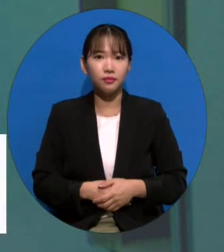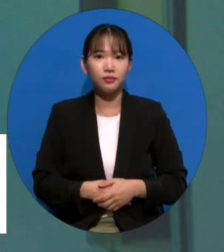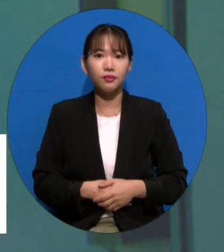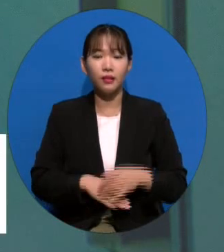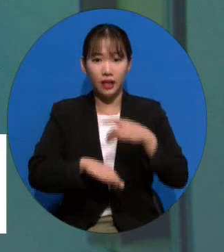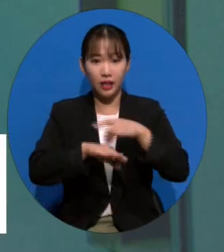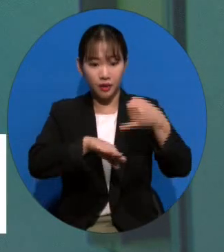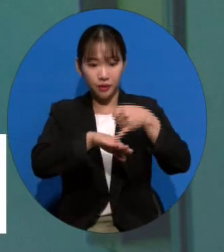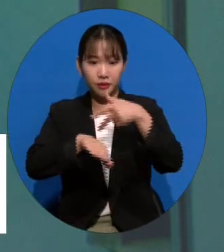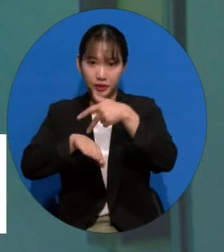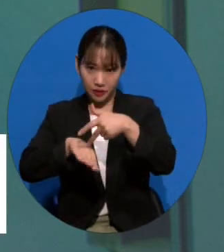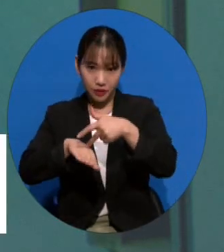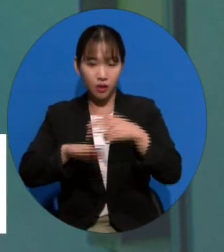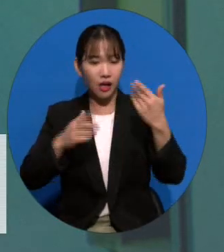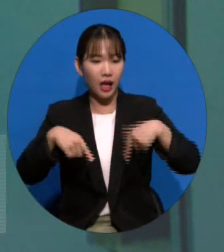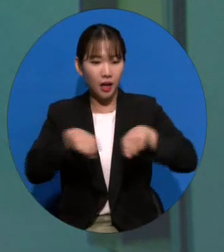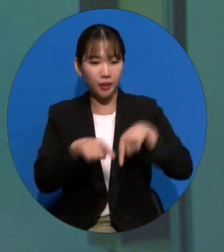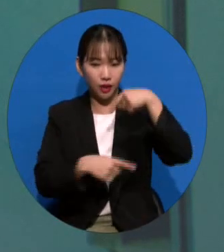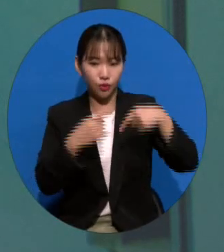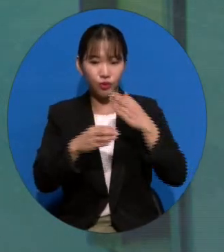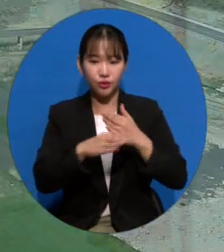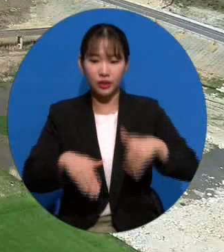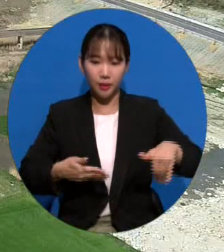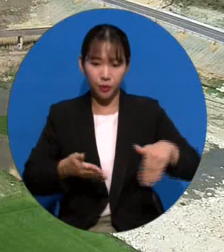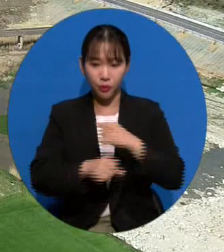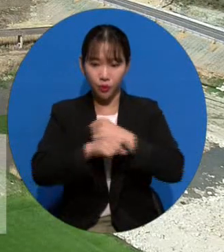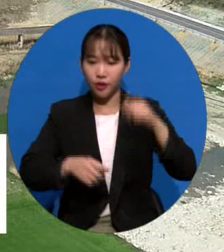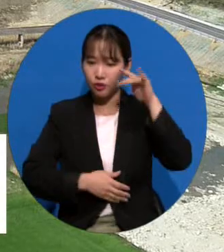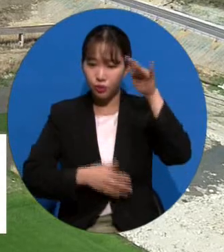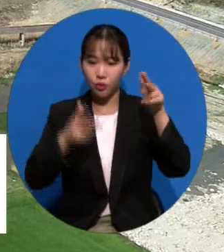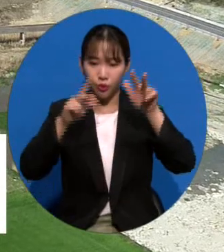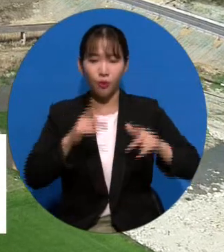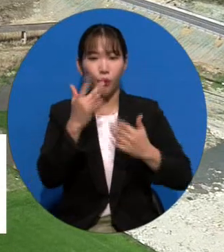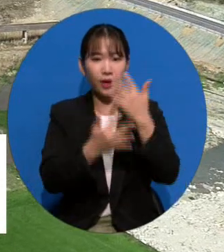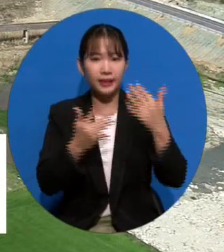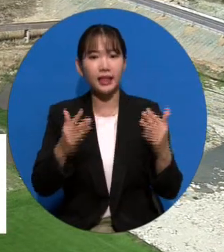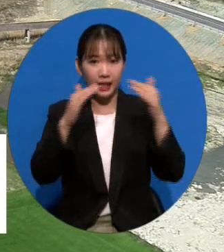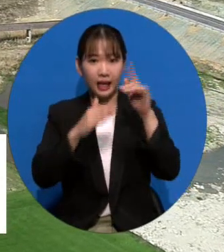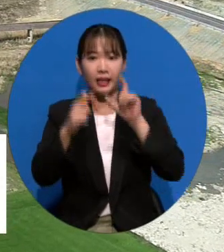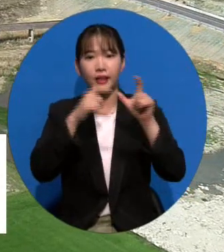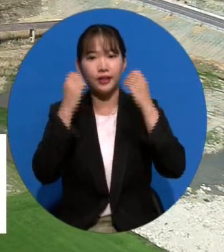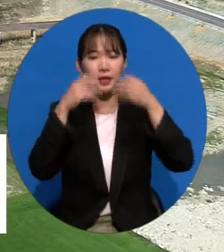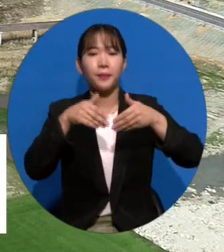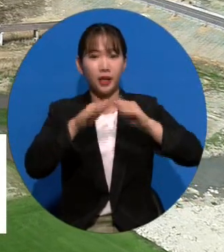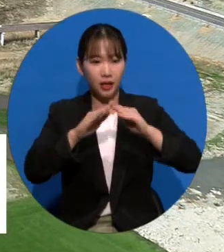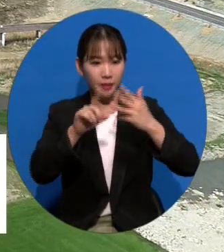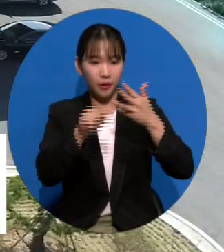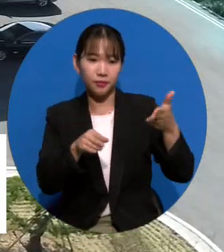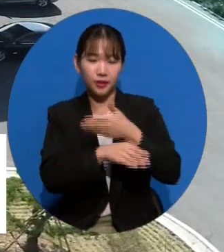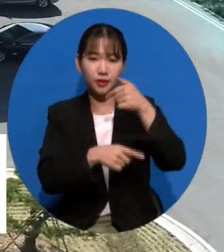페름 완도 진도 군이 공동으로 운영하고 있는 남도 광역 추모공원 에 화장로 한계를 증설해 다음달부터